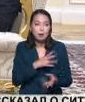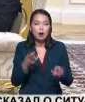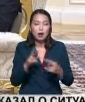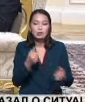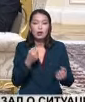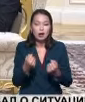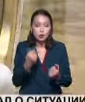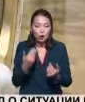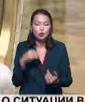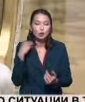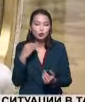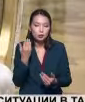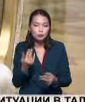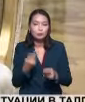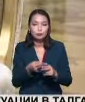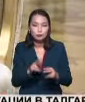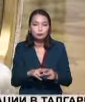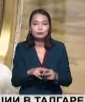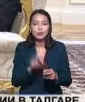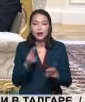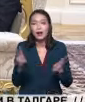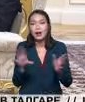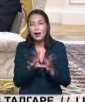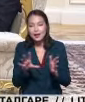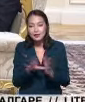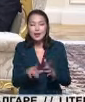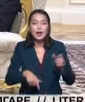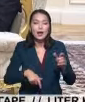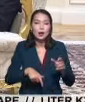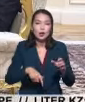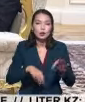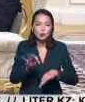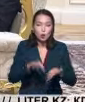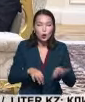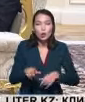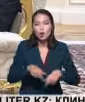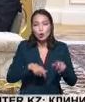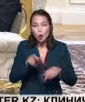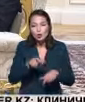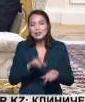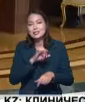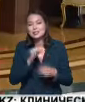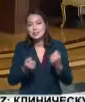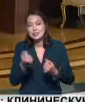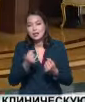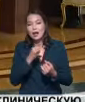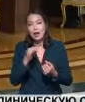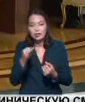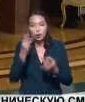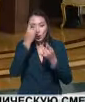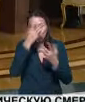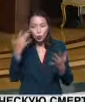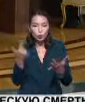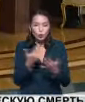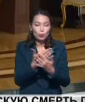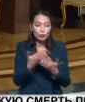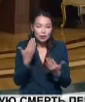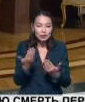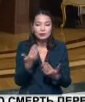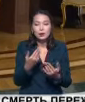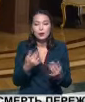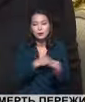союзником Туркменистана по таким вопросам, как энергетика, транспорт, логистика и культурно-гуманитарное взаимодействие. А уже на расширенных переговорах глава